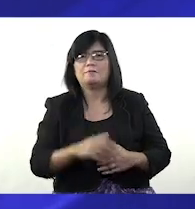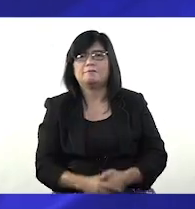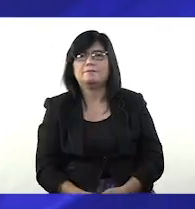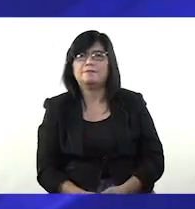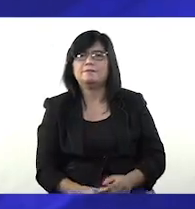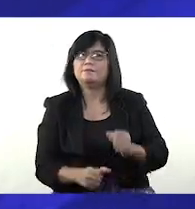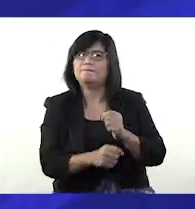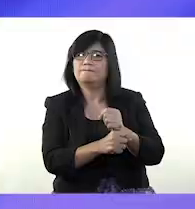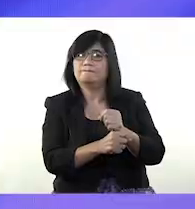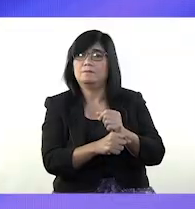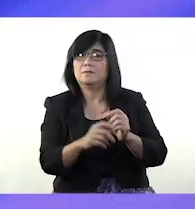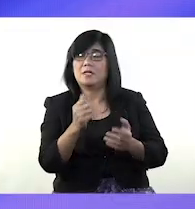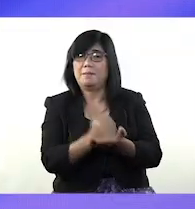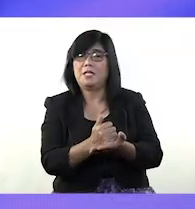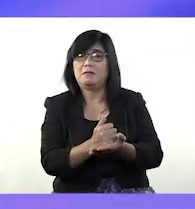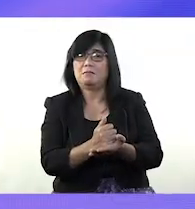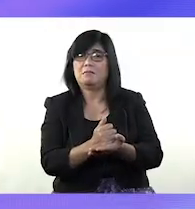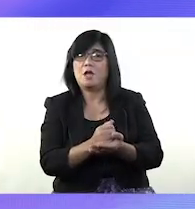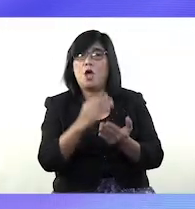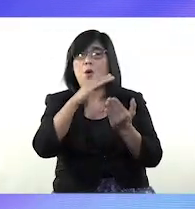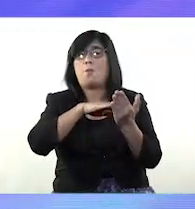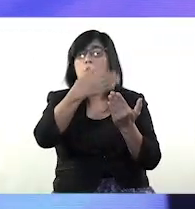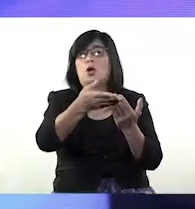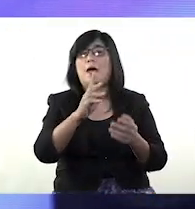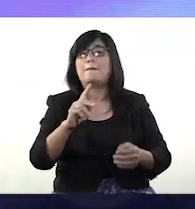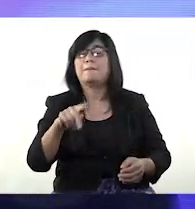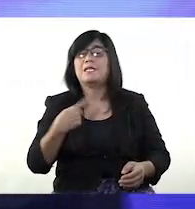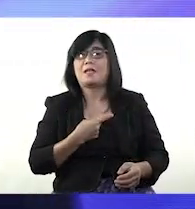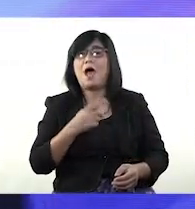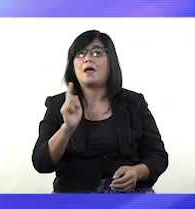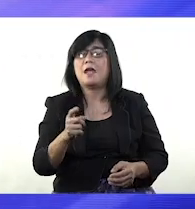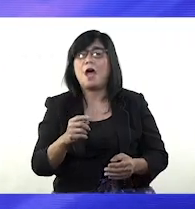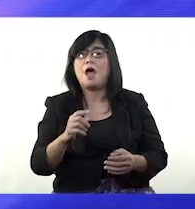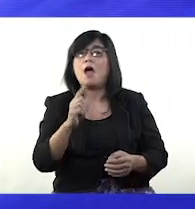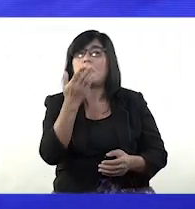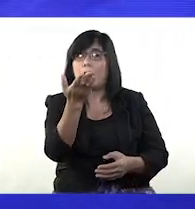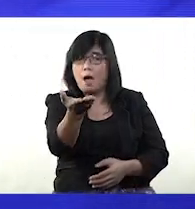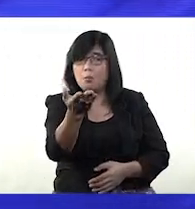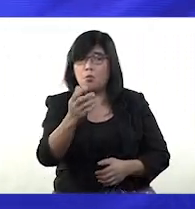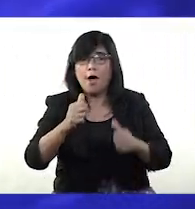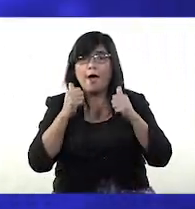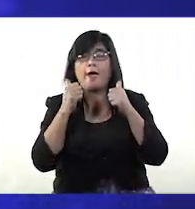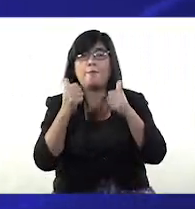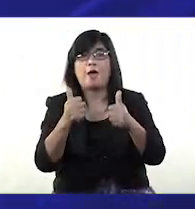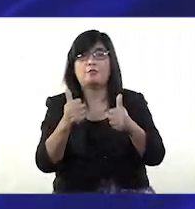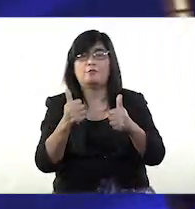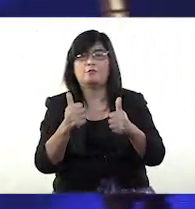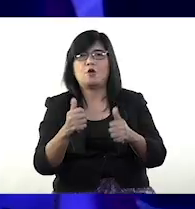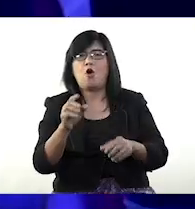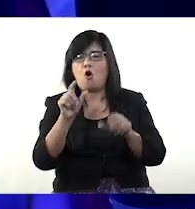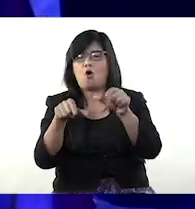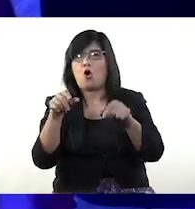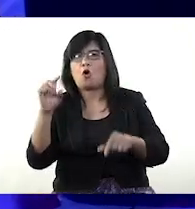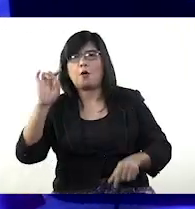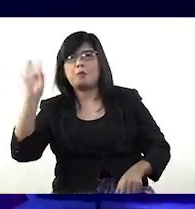di sana tuh program kita bernama kamu hebat Ya saya mengerti saya ditentang banyak Orang waktu program kesombongan Apa sih itu kamu